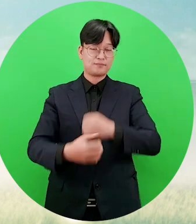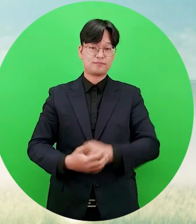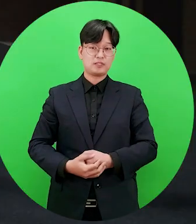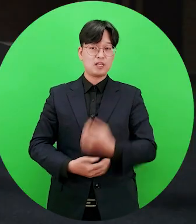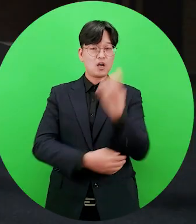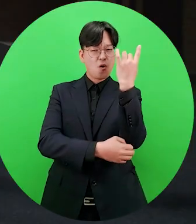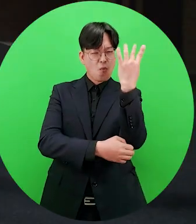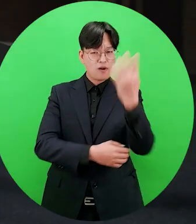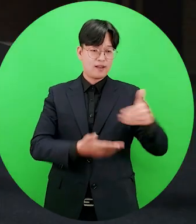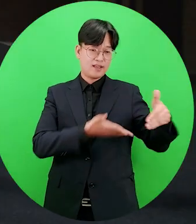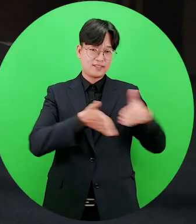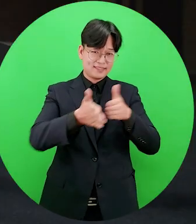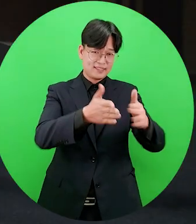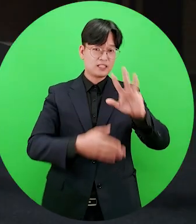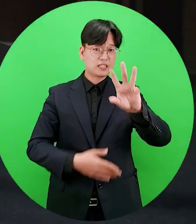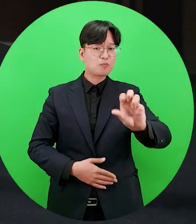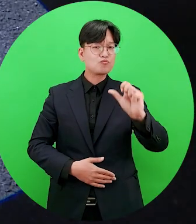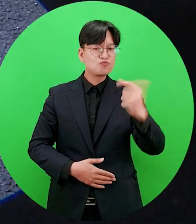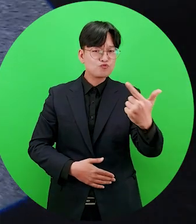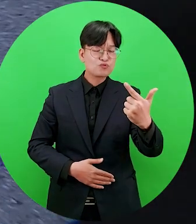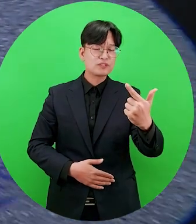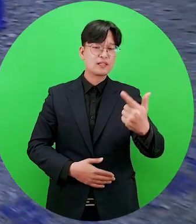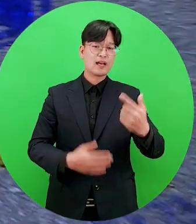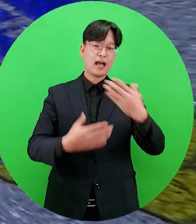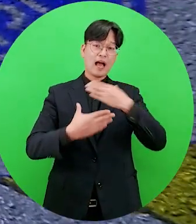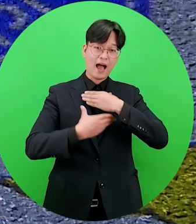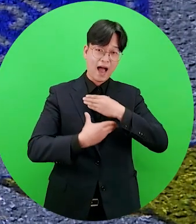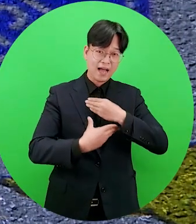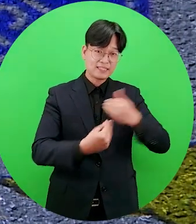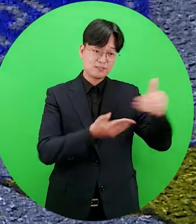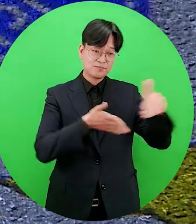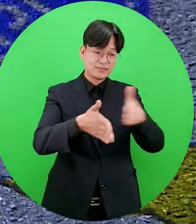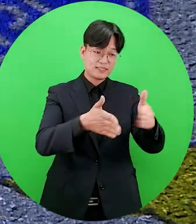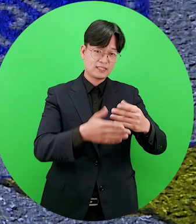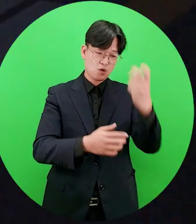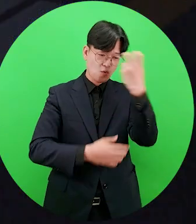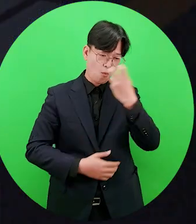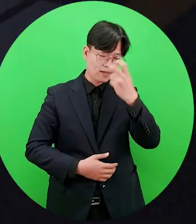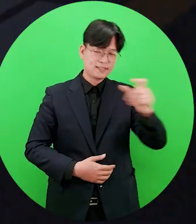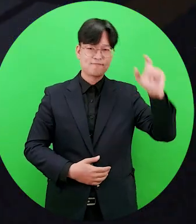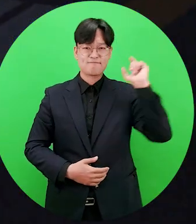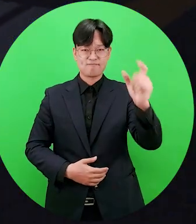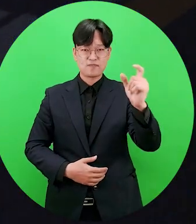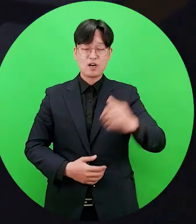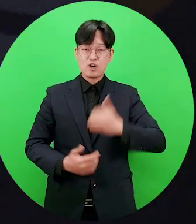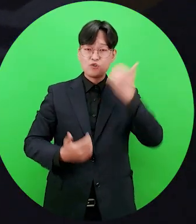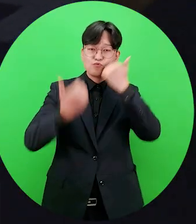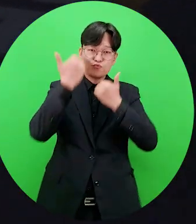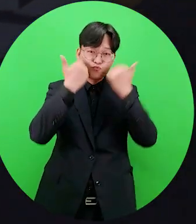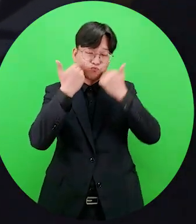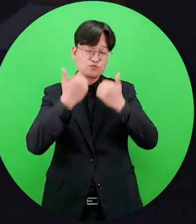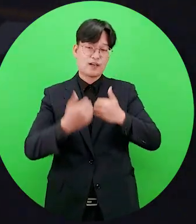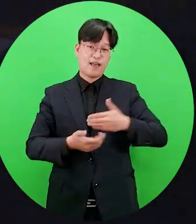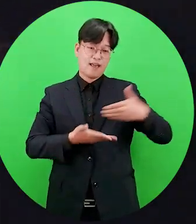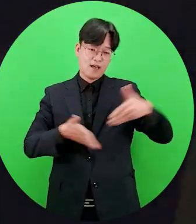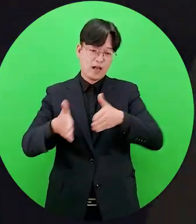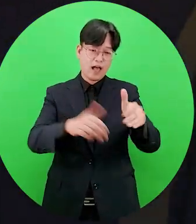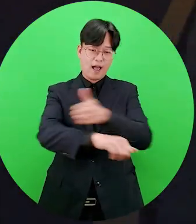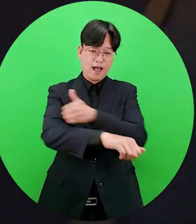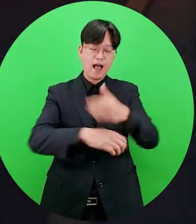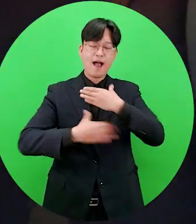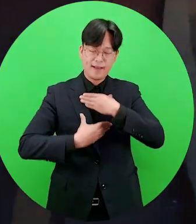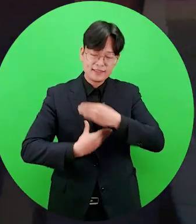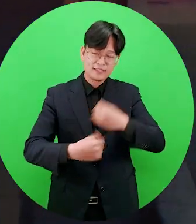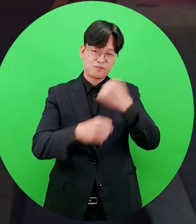있는 36곳의 안심 귀갓길에 대한 관리도 강화하여 누구나 안심할 수 있는 환경을 만들어